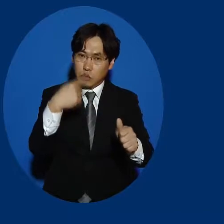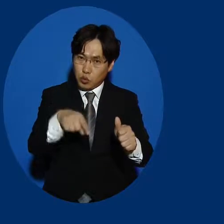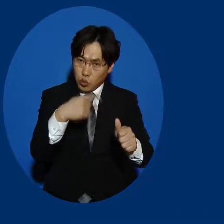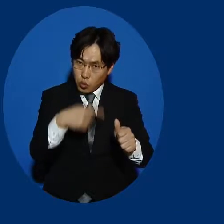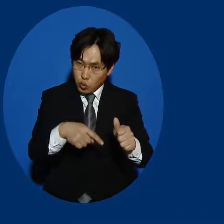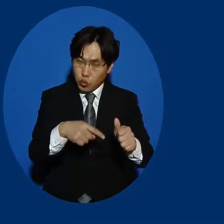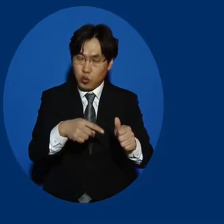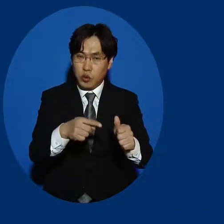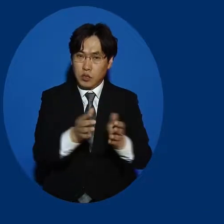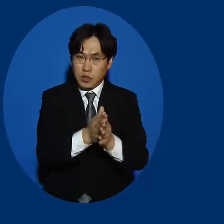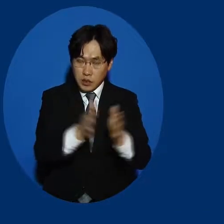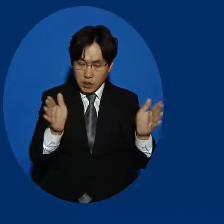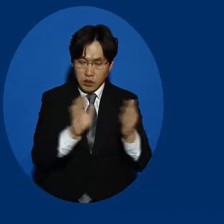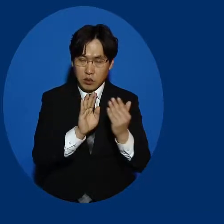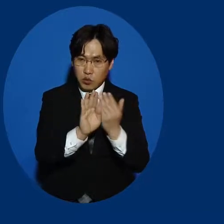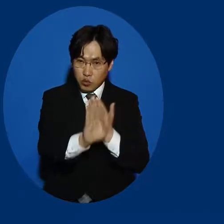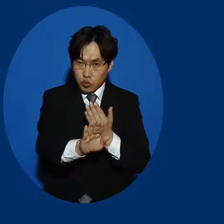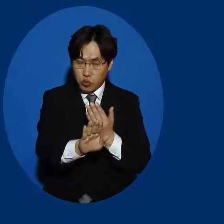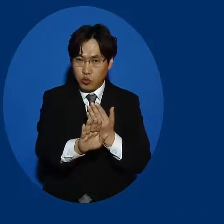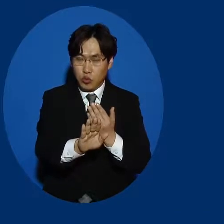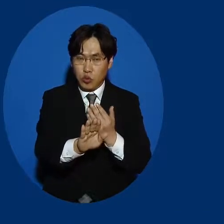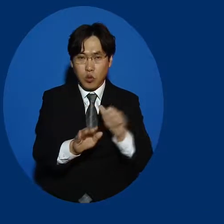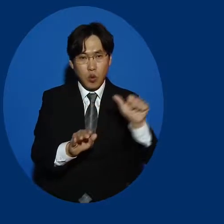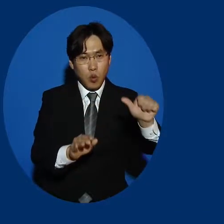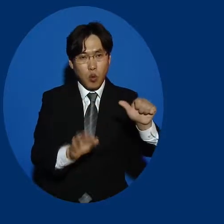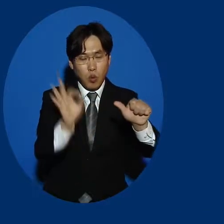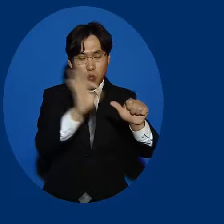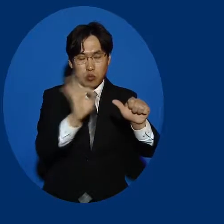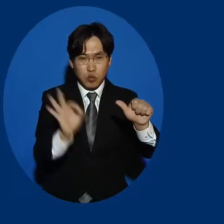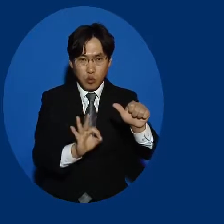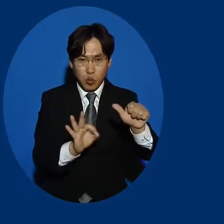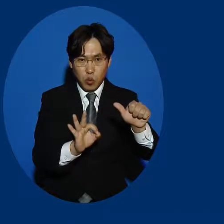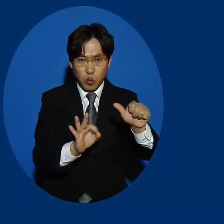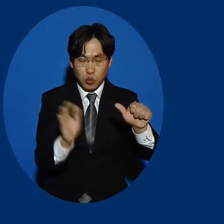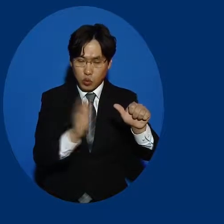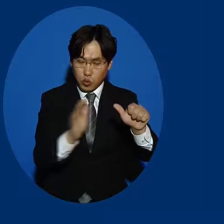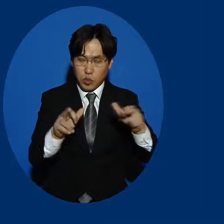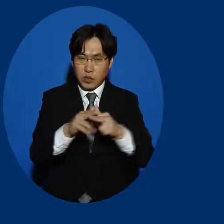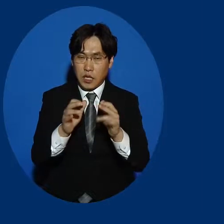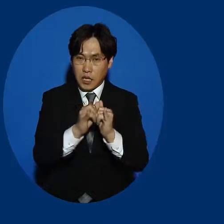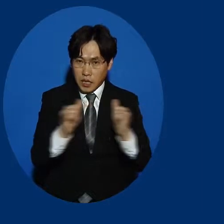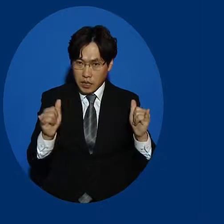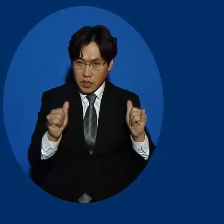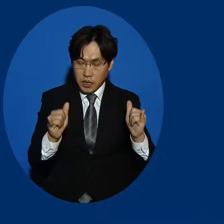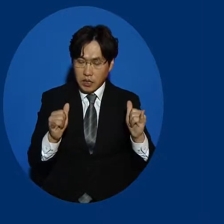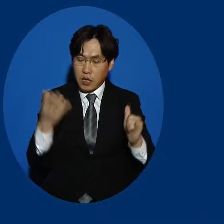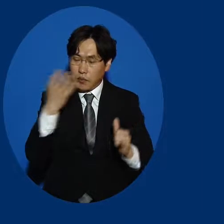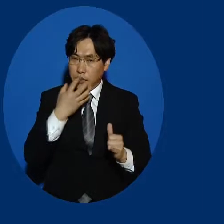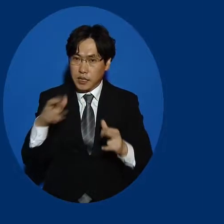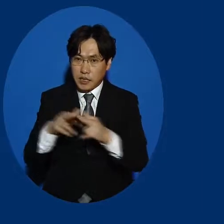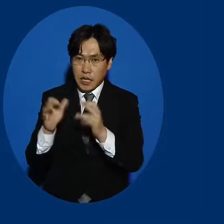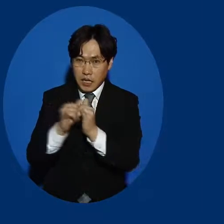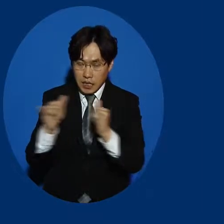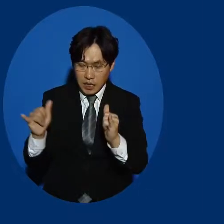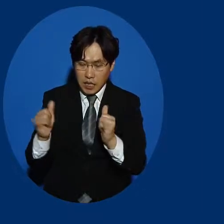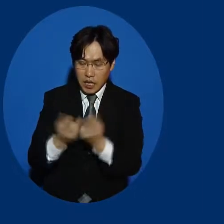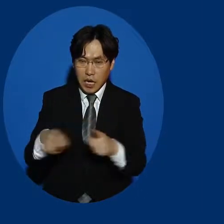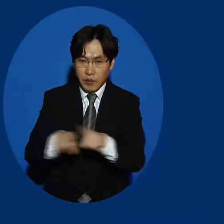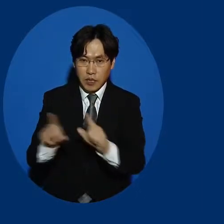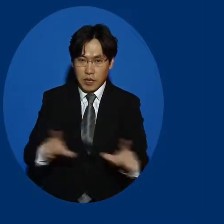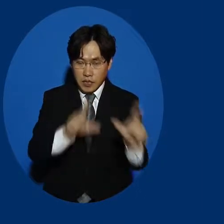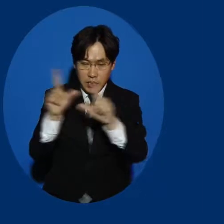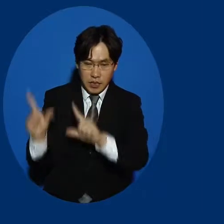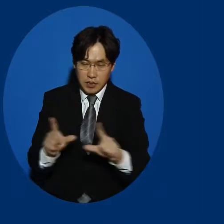실천되어 온 그 이후 5%의 장애인들을 비장애인의 생활에 적응하도록